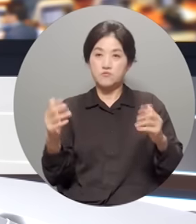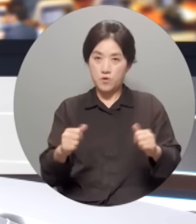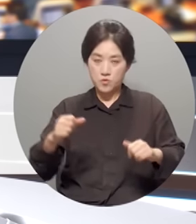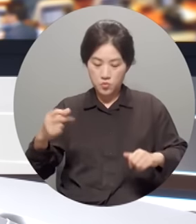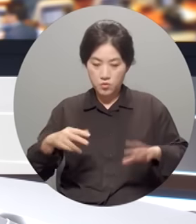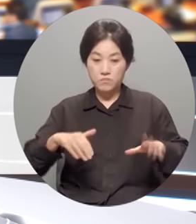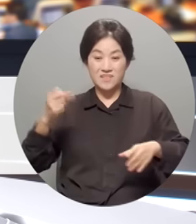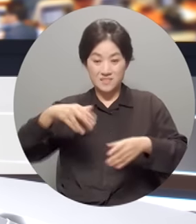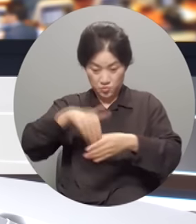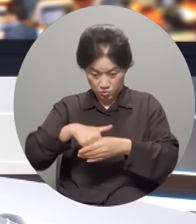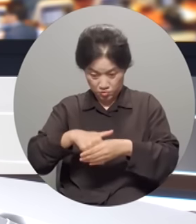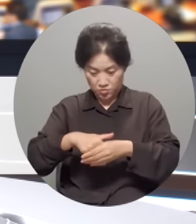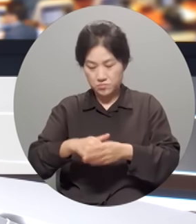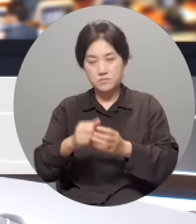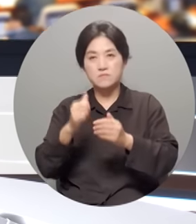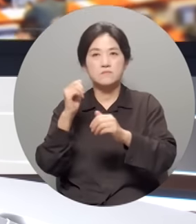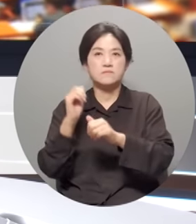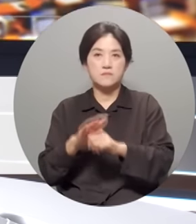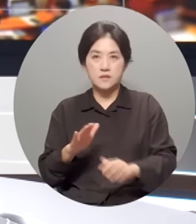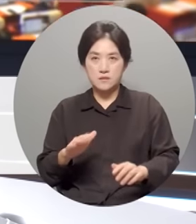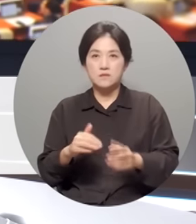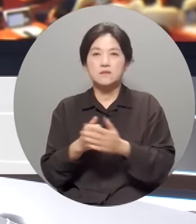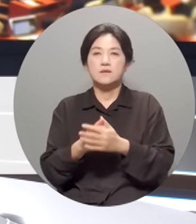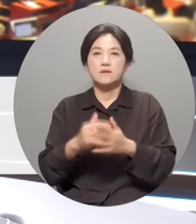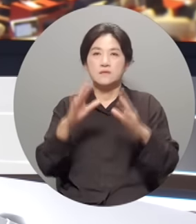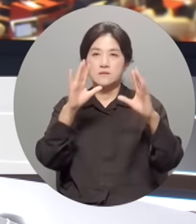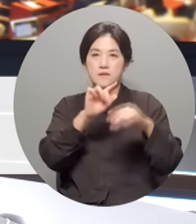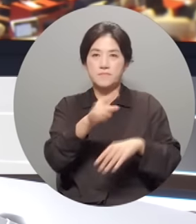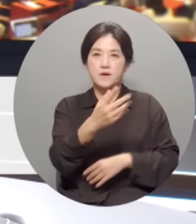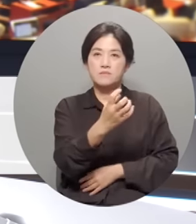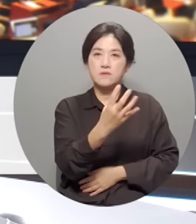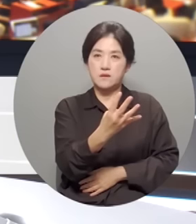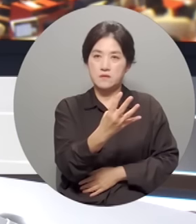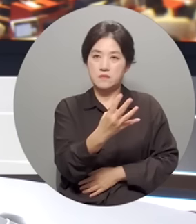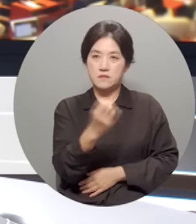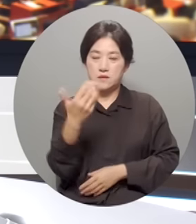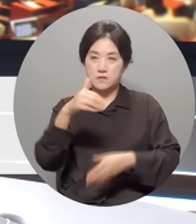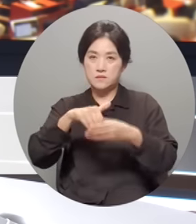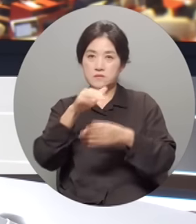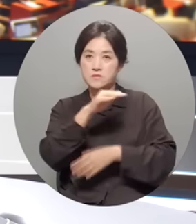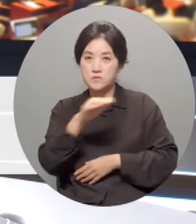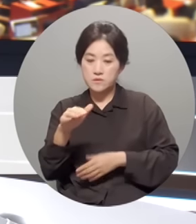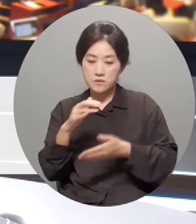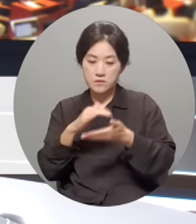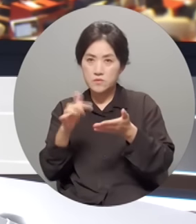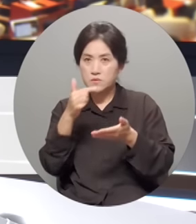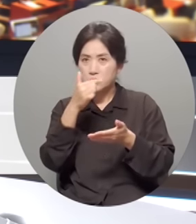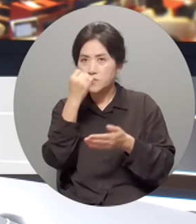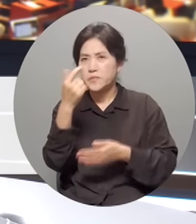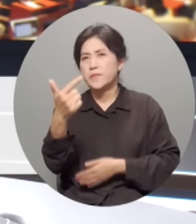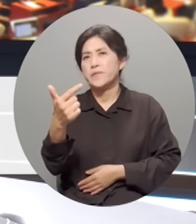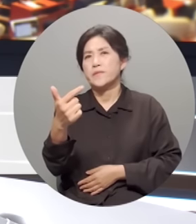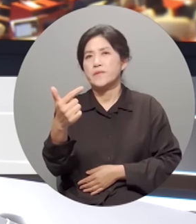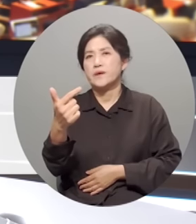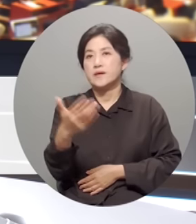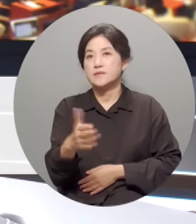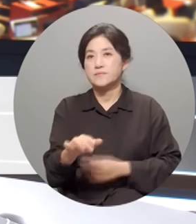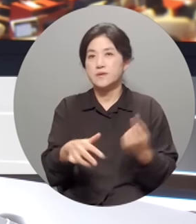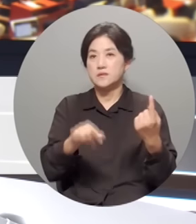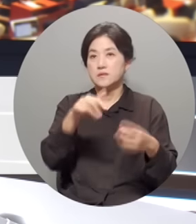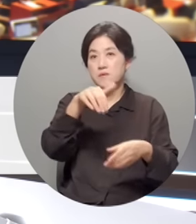끝에 부결됐습니다. 찬성 194표, 재의결 기준에 6표가 모자랐습니다. 하지만